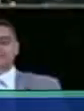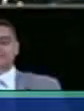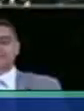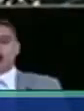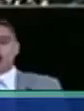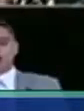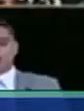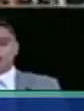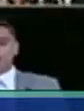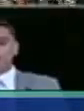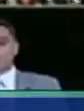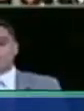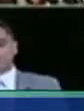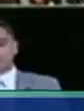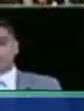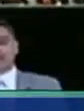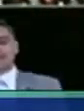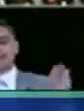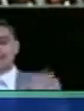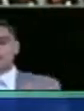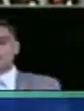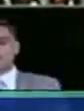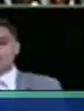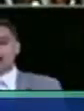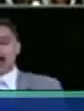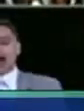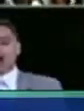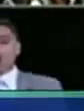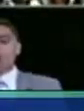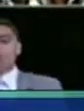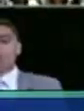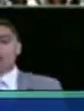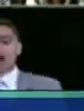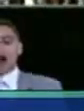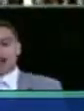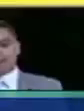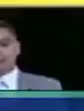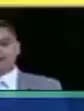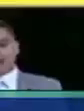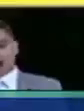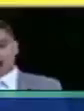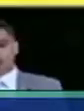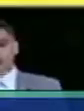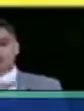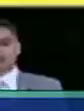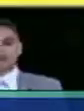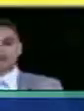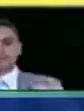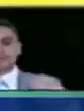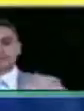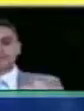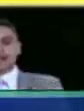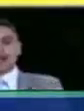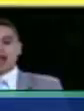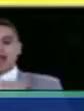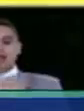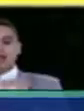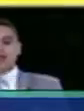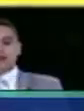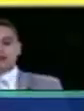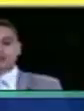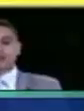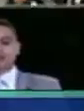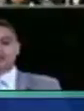ومش عارف أشكركم إزاي. مش لا والله أنا مش عارف أشكركم كلكم إزاي. أنا شايف قدام مني